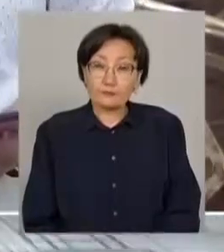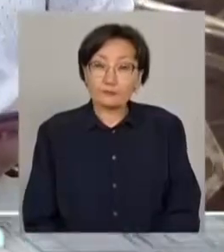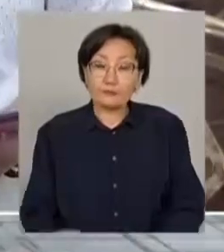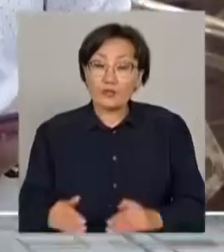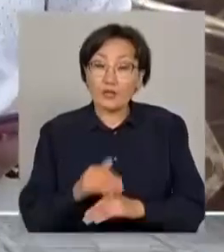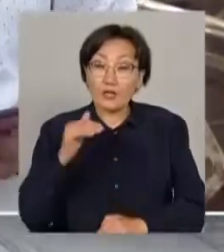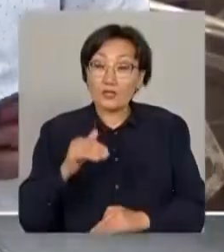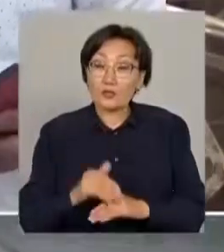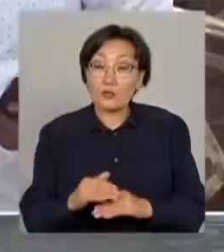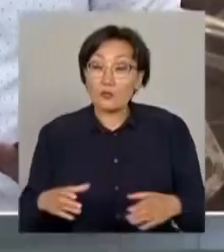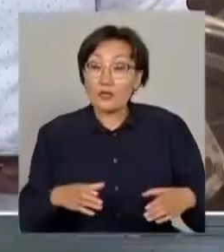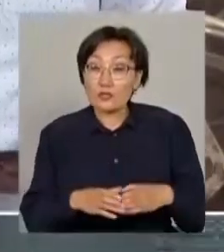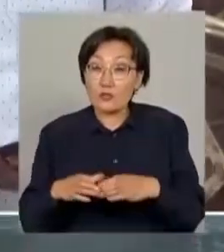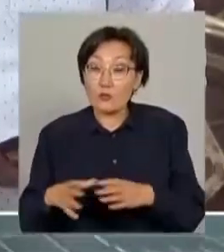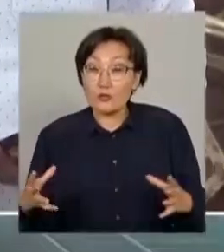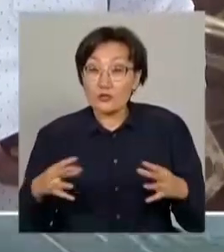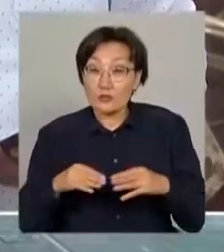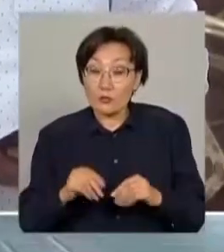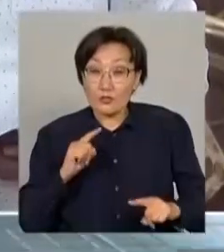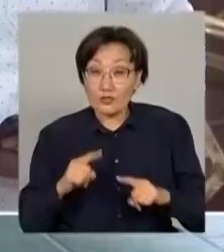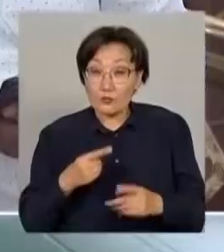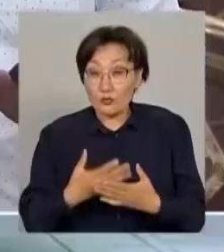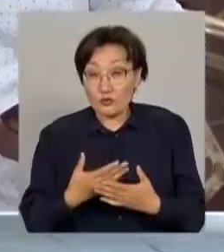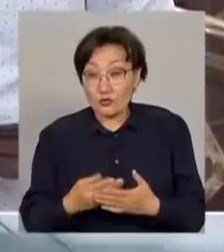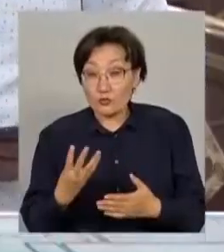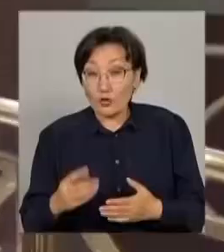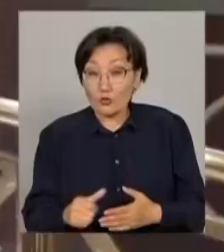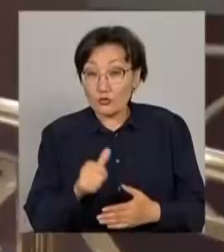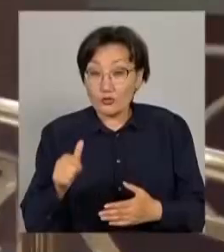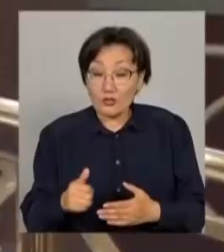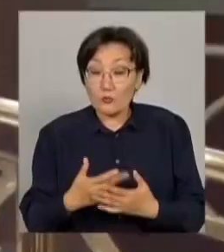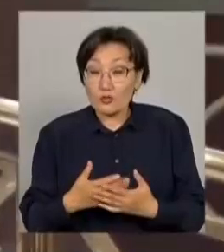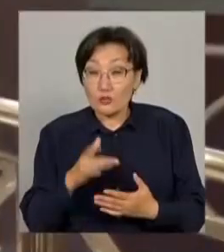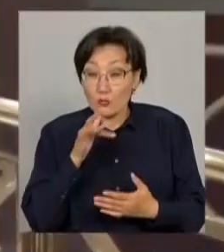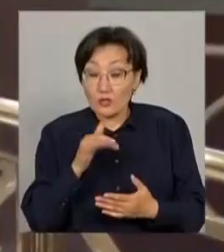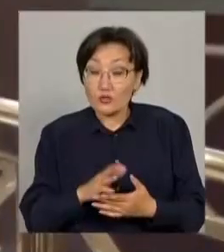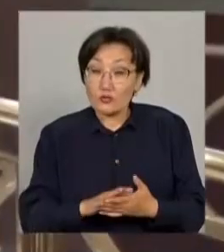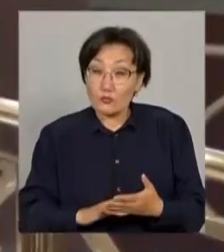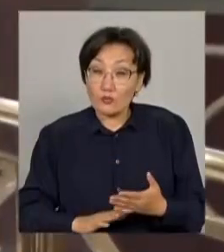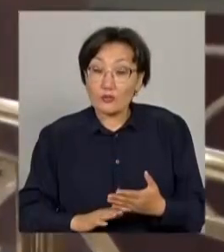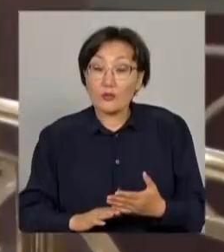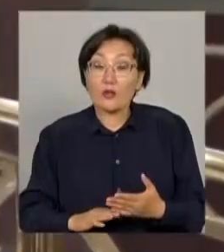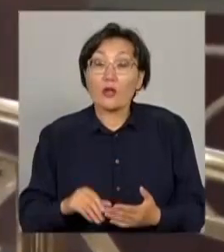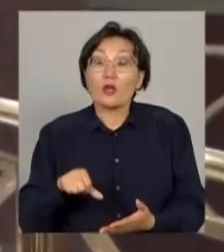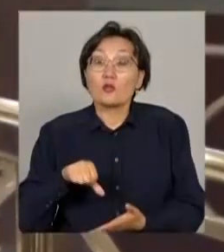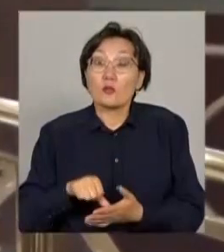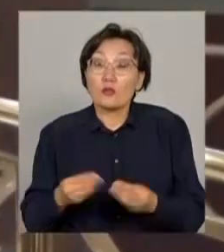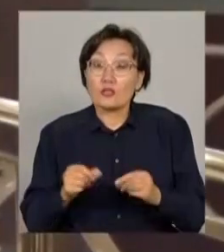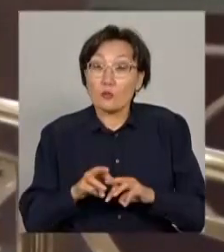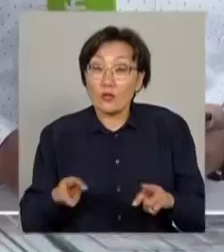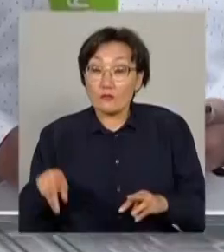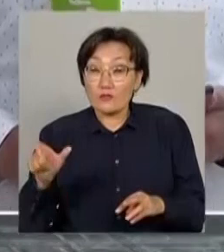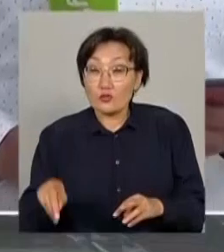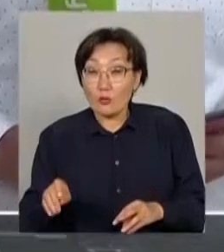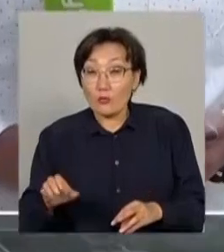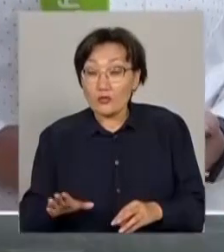Қайырлы кеш аяулым, палаталардың бірлескен отырысы шамамен 4 сағатқа жуық уақыт созылды. Мінберге шыққан қаржы министрі Ерұлан